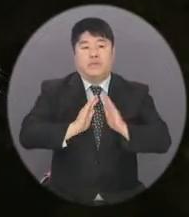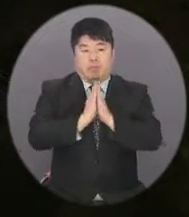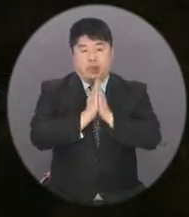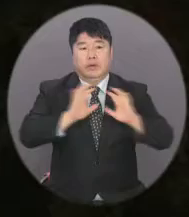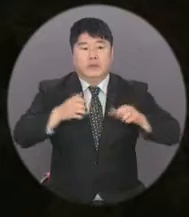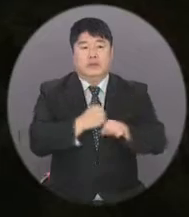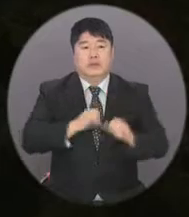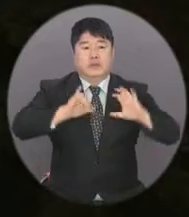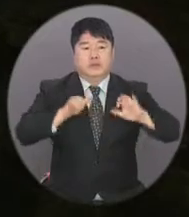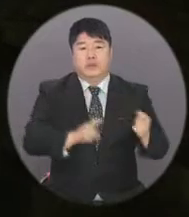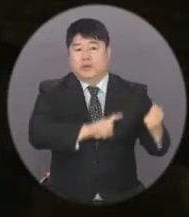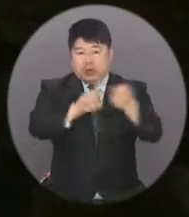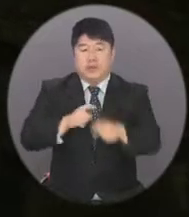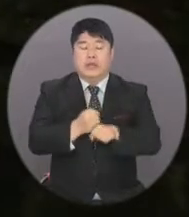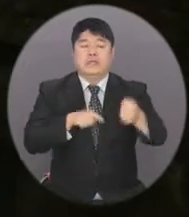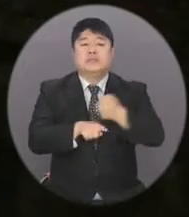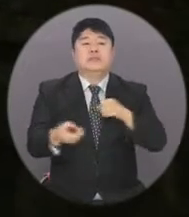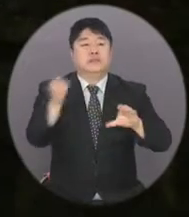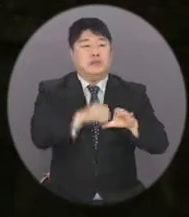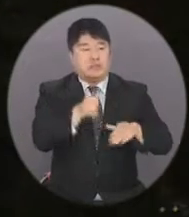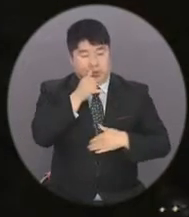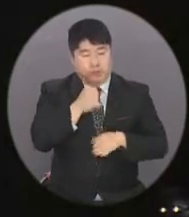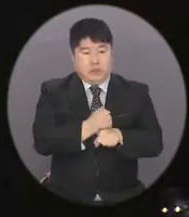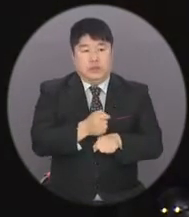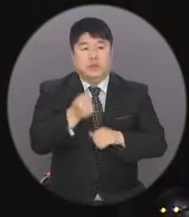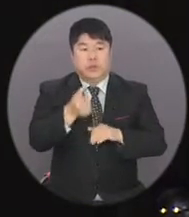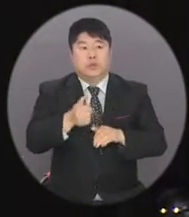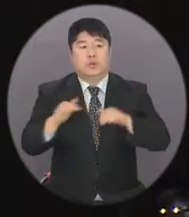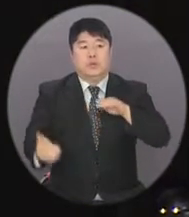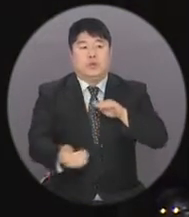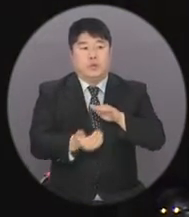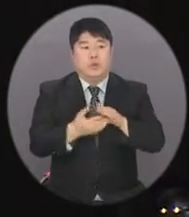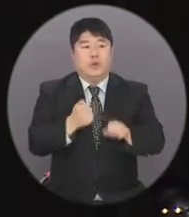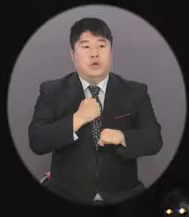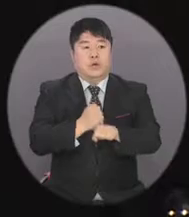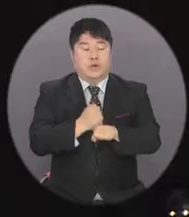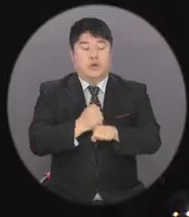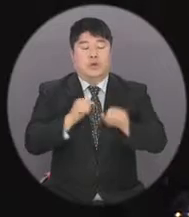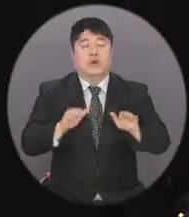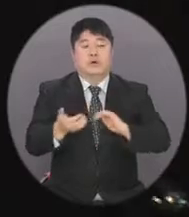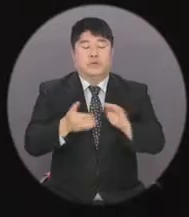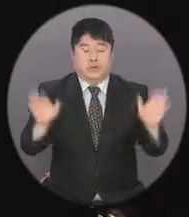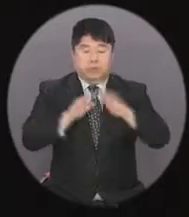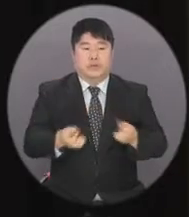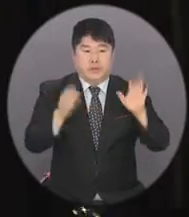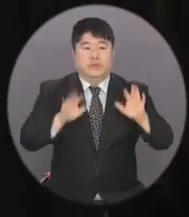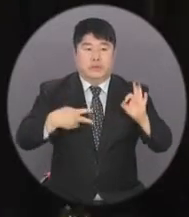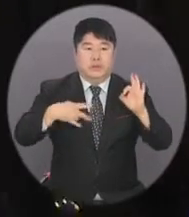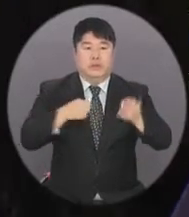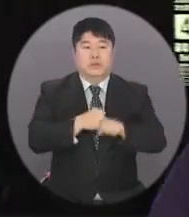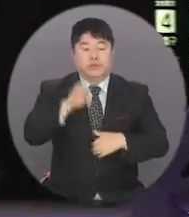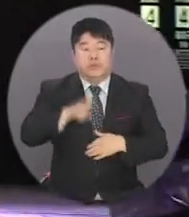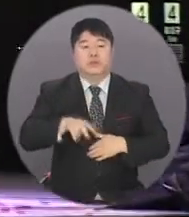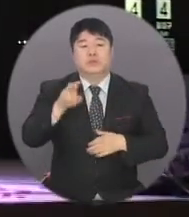등 세계와 연대하겠다는 의미가 담겨 있습니다. 조금씩 절정을 향해 가는 전야제는 오늘 밤 10시쯤 광주 노동자